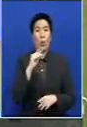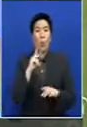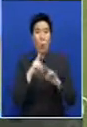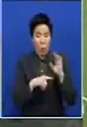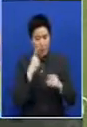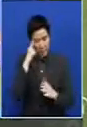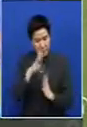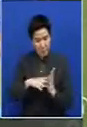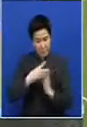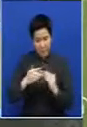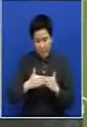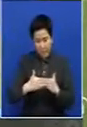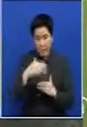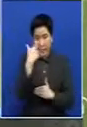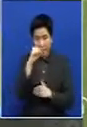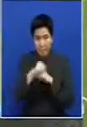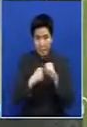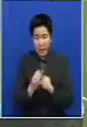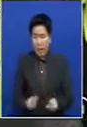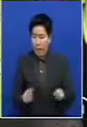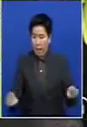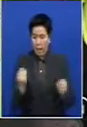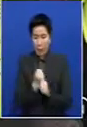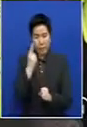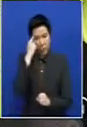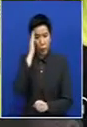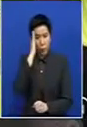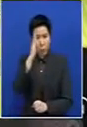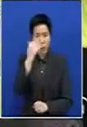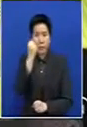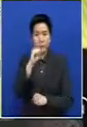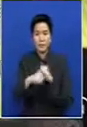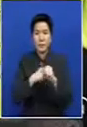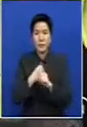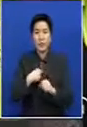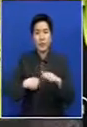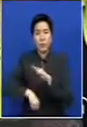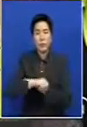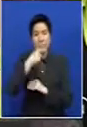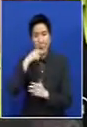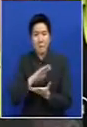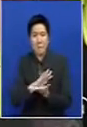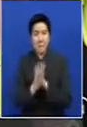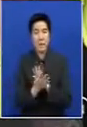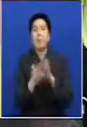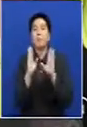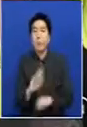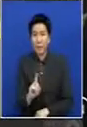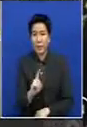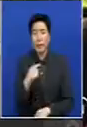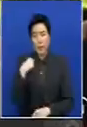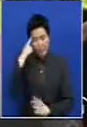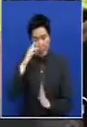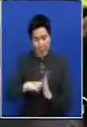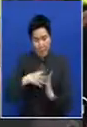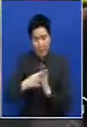มป10ปีวงการฟุตบอลไทยนะครับว่าในอนาคตอีก10ปีวงการฟุตบอลไทยจะมีการเปลี่ยนแปลงอย่างไรแล้ววางแผนต่